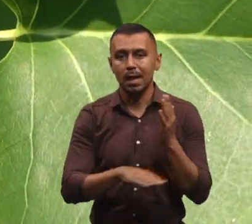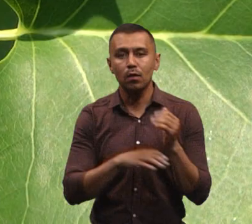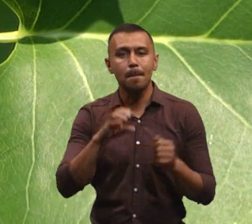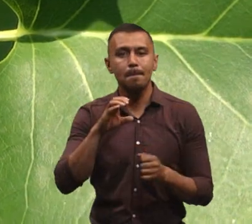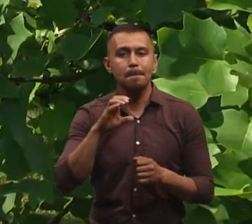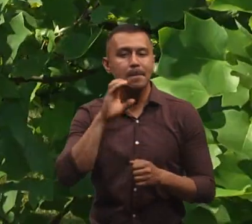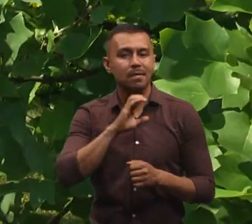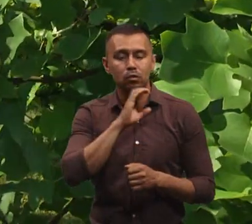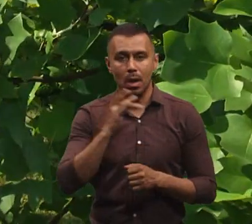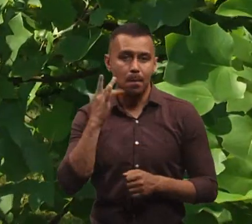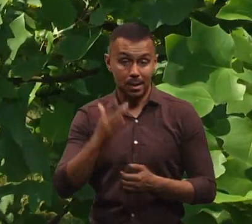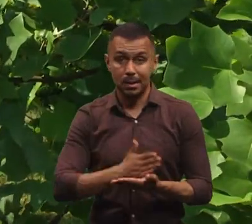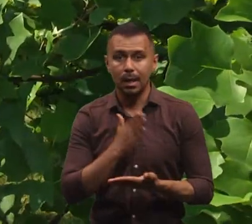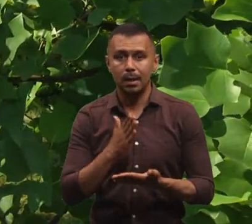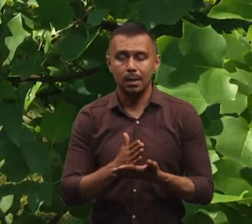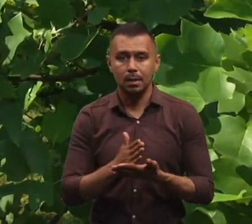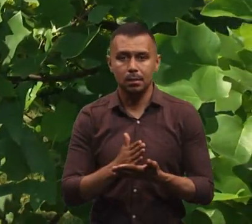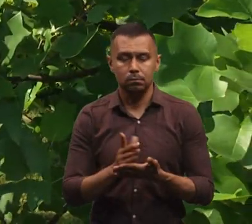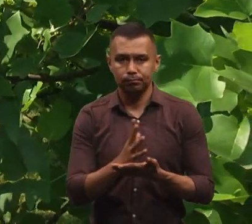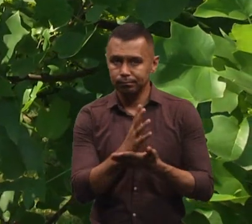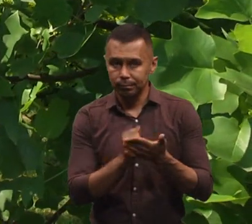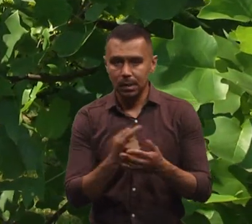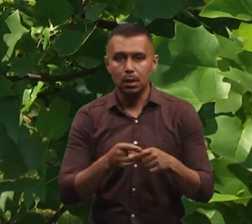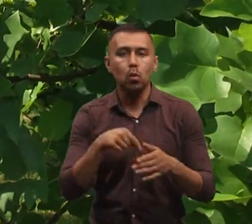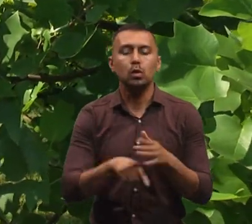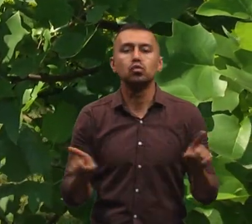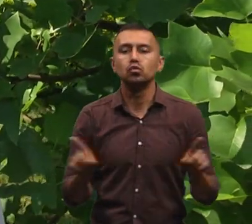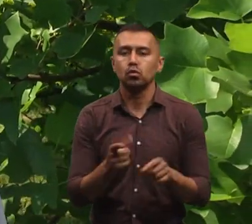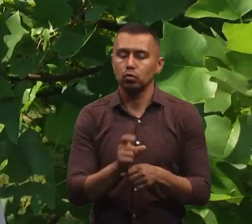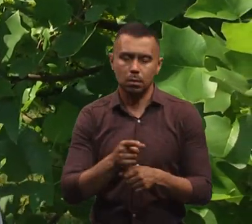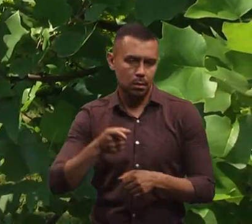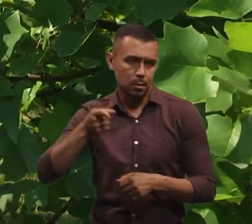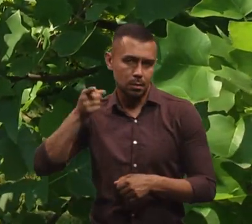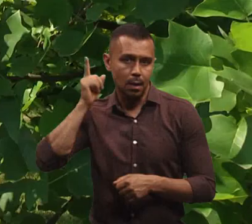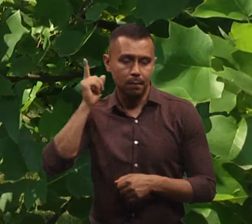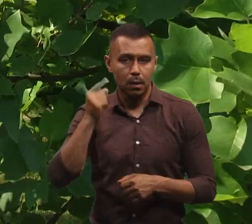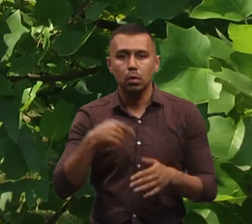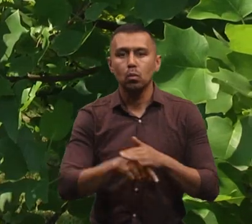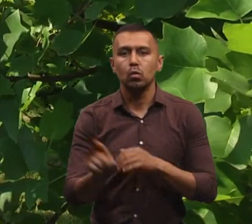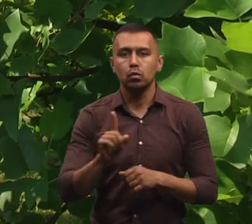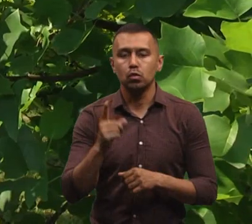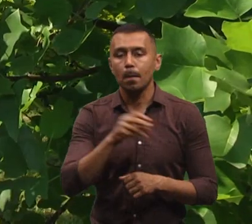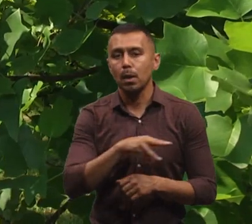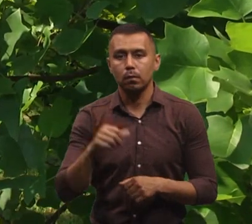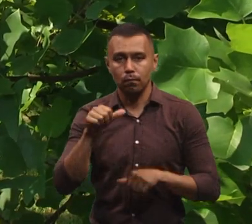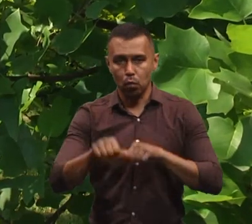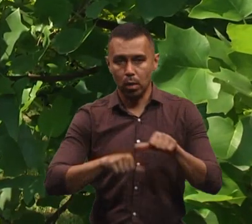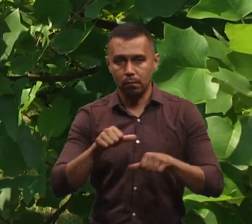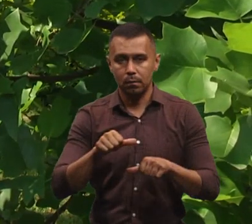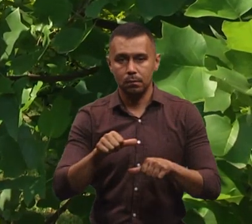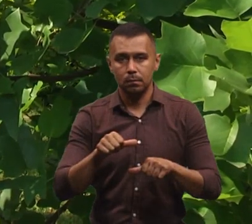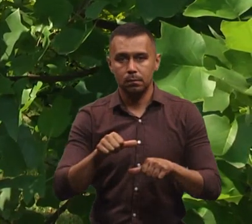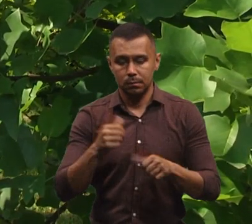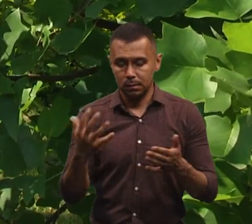і є реліктом. Це означає, що дуже древнім, тому що 100 мільйонів років